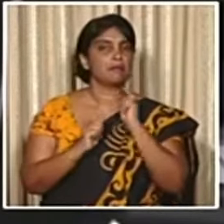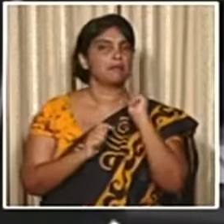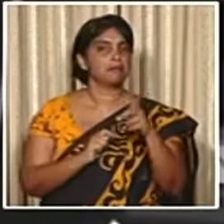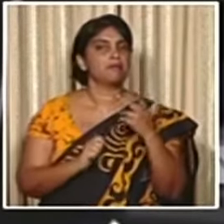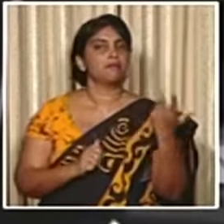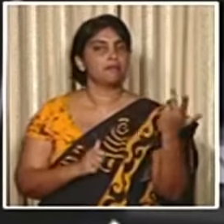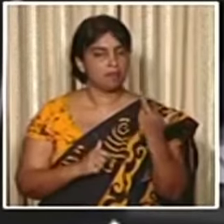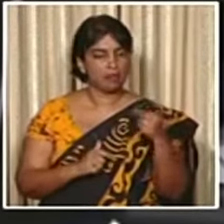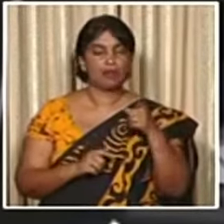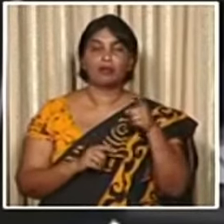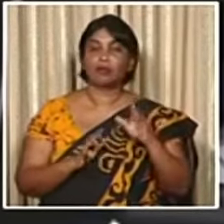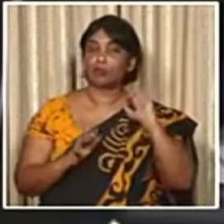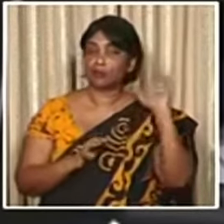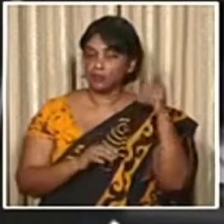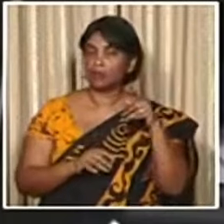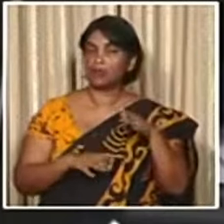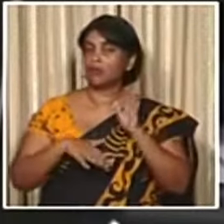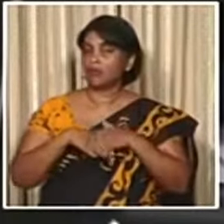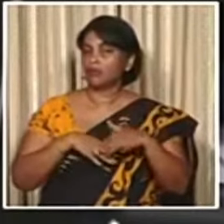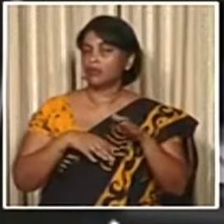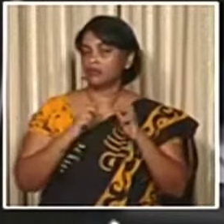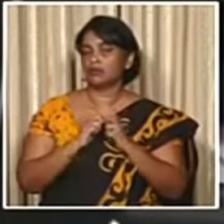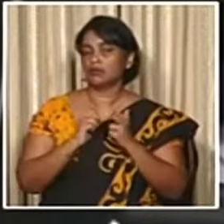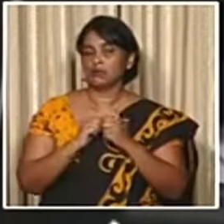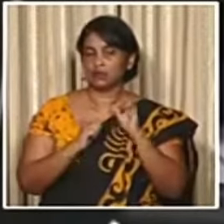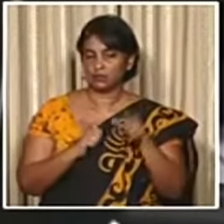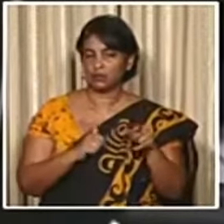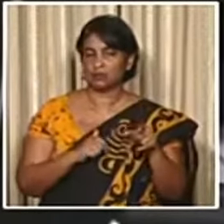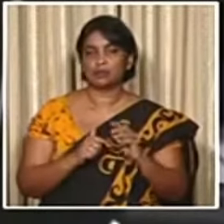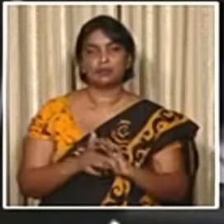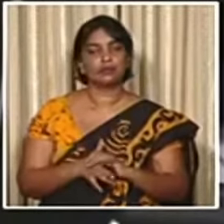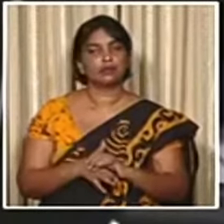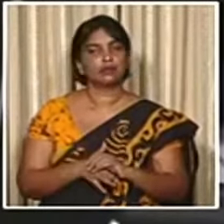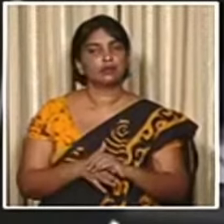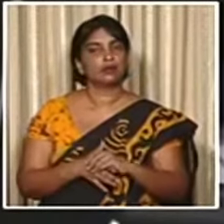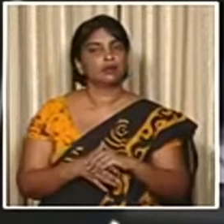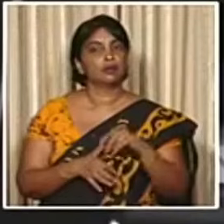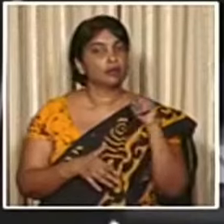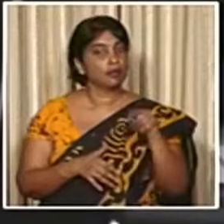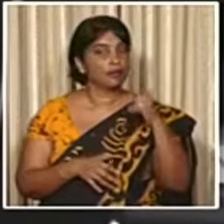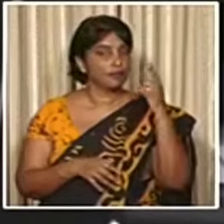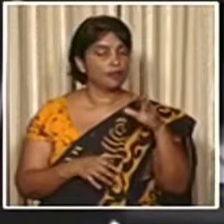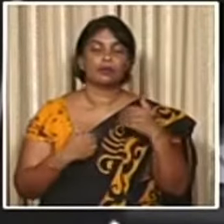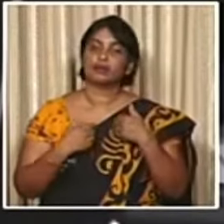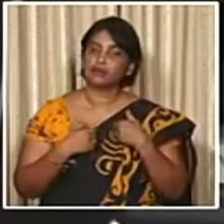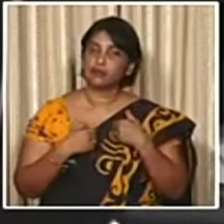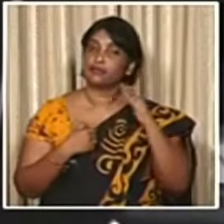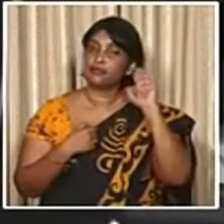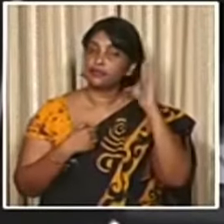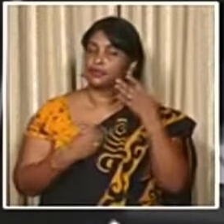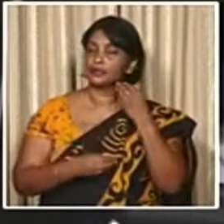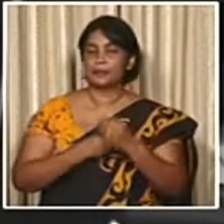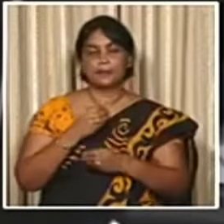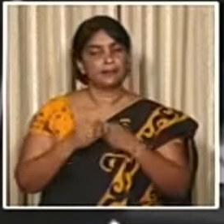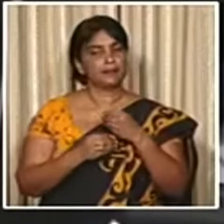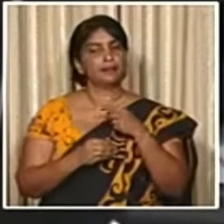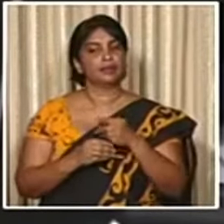වුණා. ඒක හැමෝටම මූණ දෙන්න සිද්ධ වෙච්ච ප්‍රශ්නයක්. එතකොට දැන් ඒ නිසා අපි විශේෂයෙන්ම